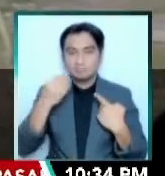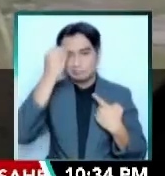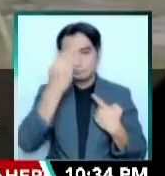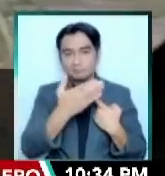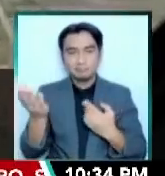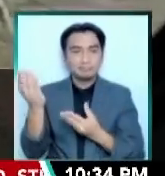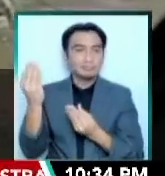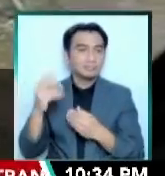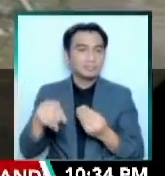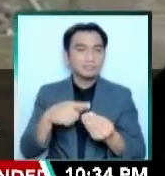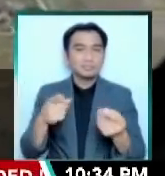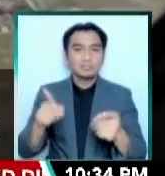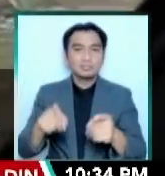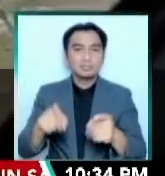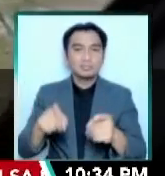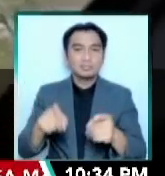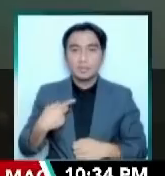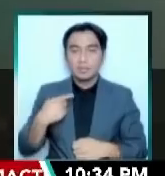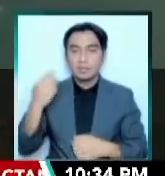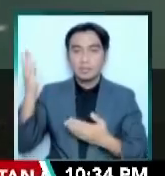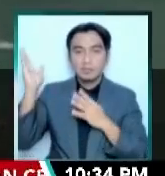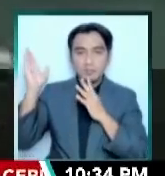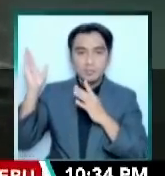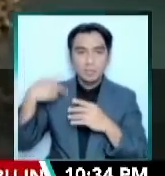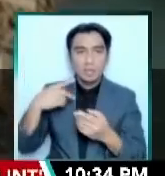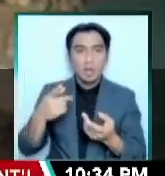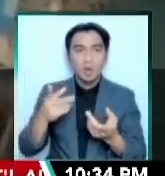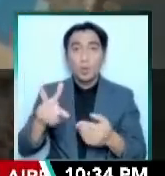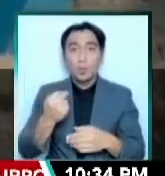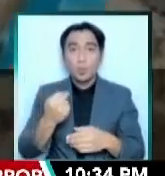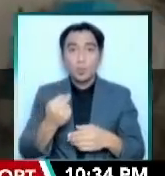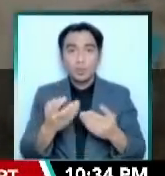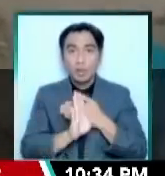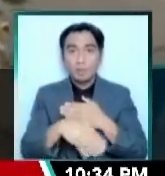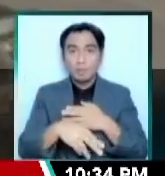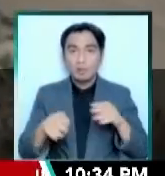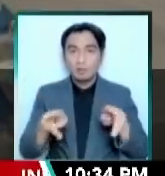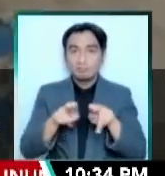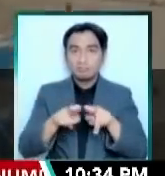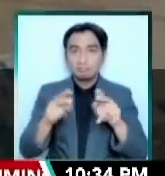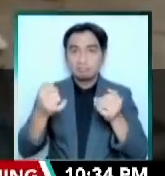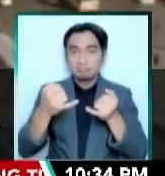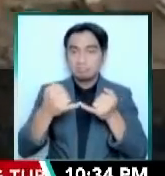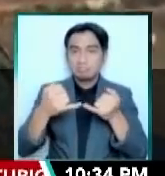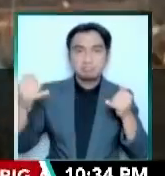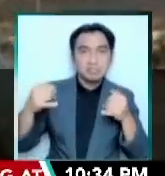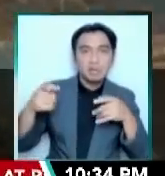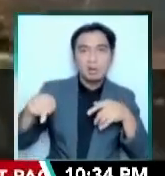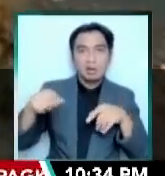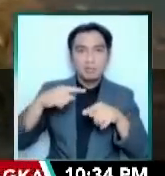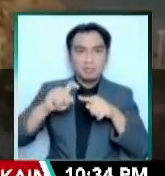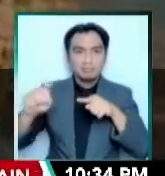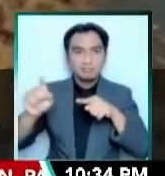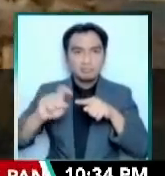in terms of target, kailan magkakakuryente sa Siargao? Wala pa, hindi pa namin mabibigay. Ah, okay. So sama-sama yan, sir. Siargao, Dinagat,